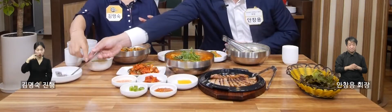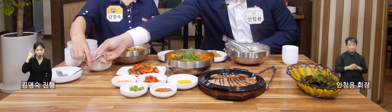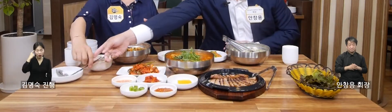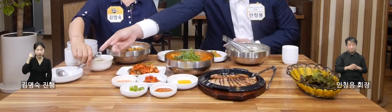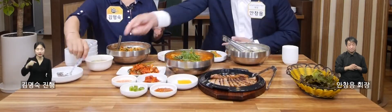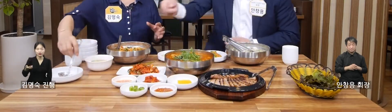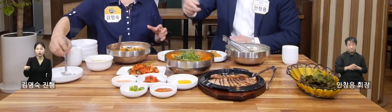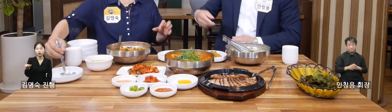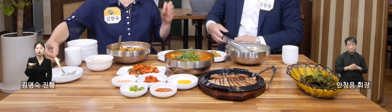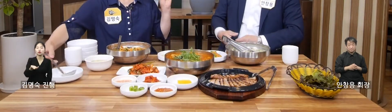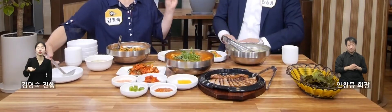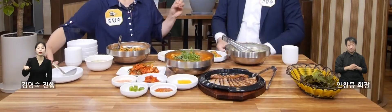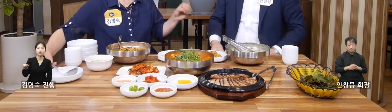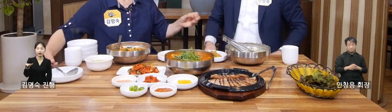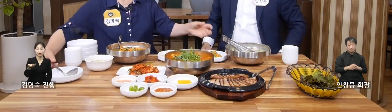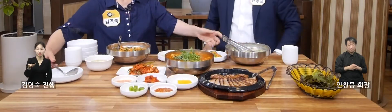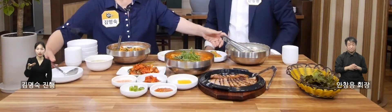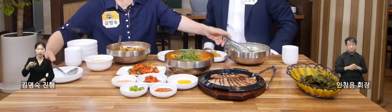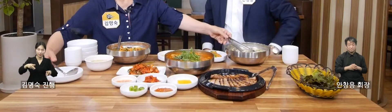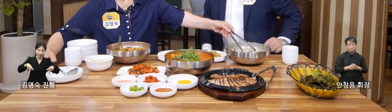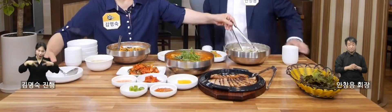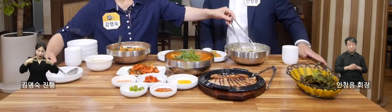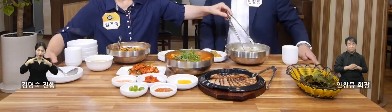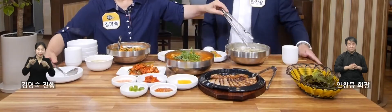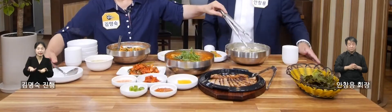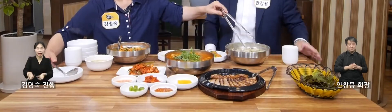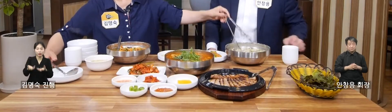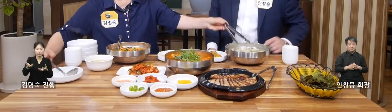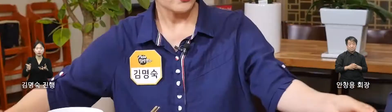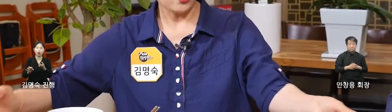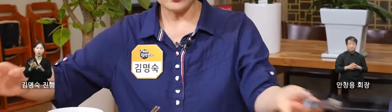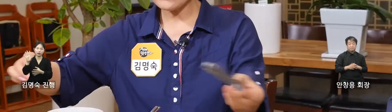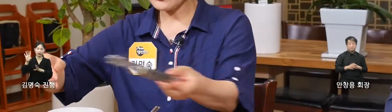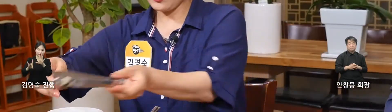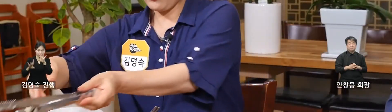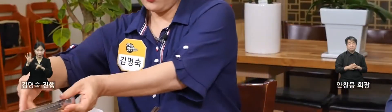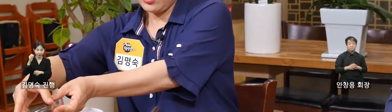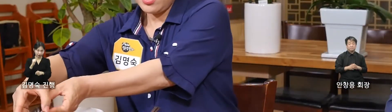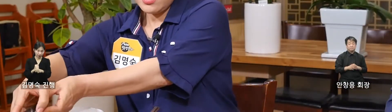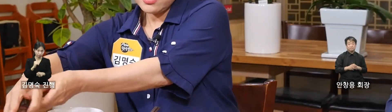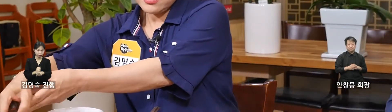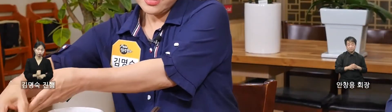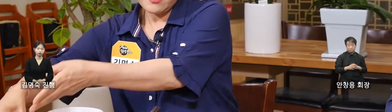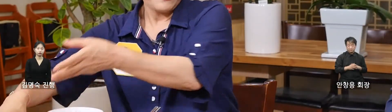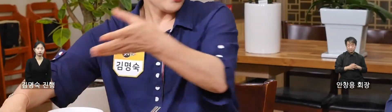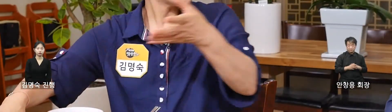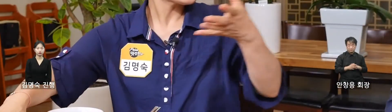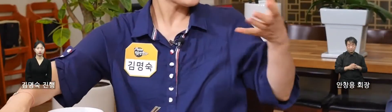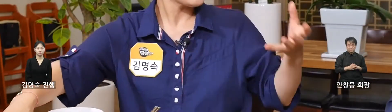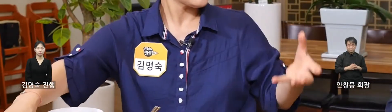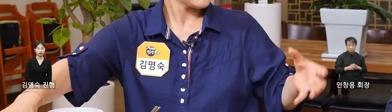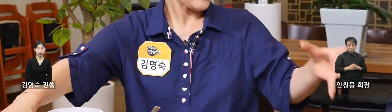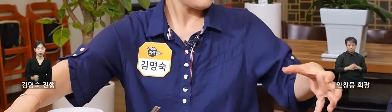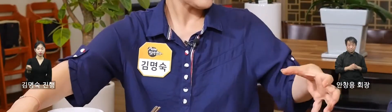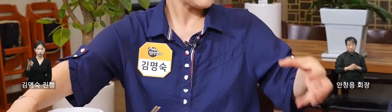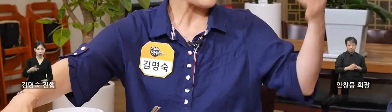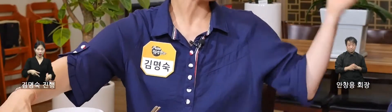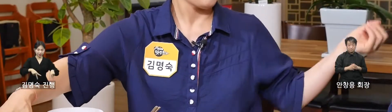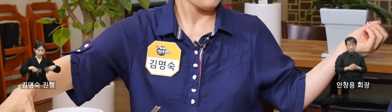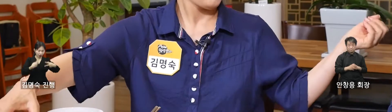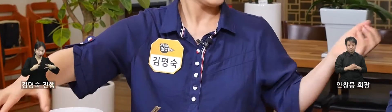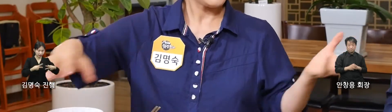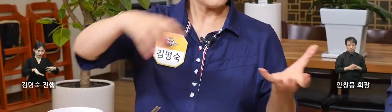육수에다가 그냥 면을 삶았을 경우 그래서 좀 걸쭉하고 근데 면을 또